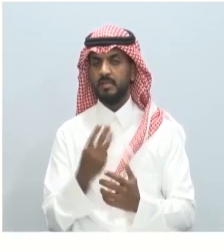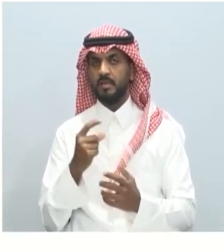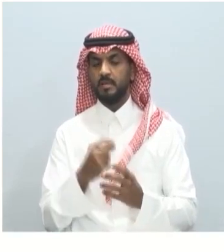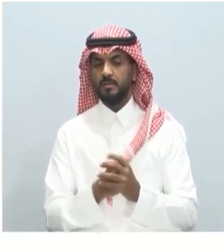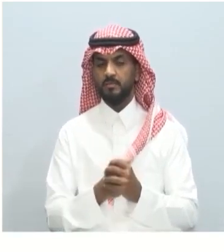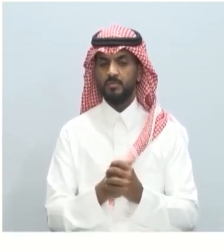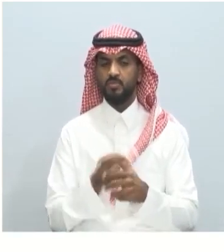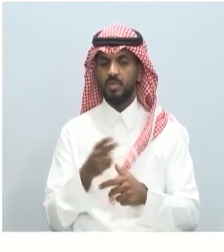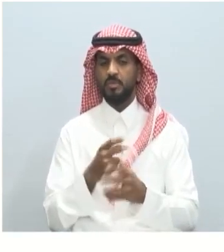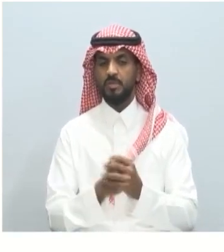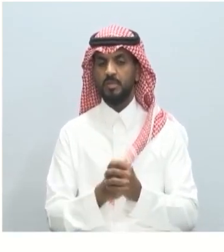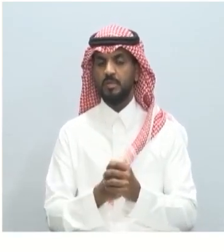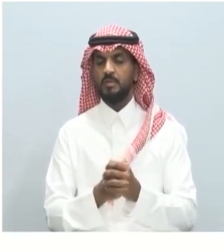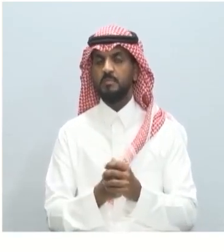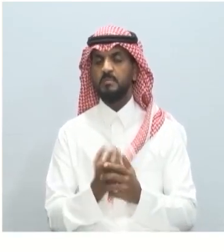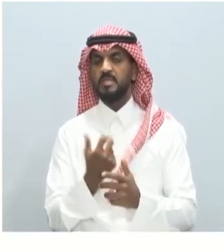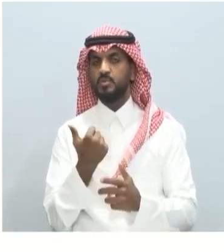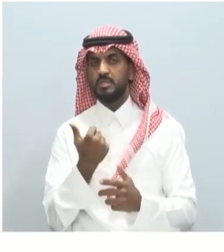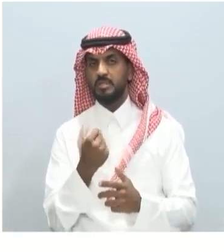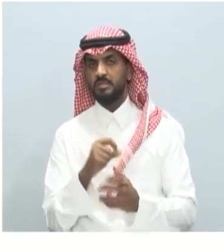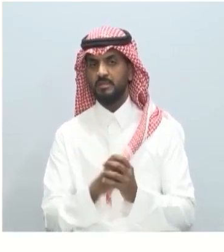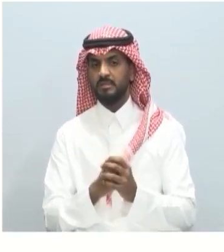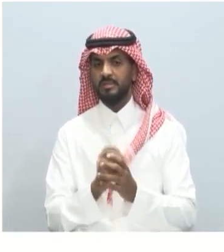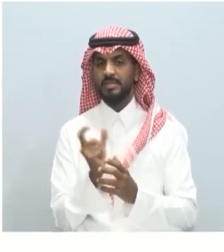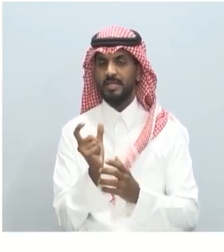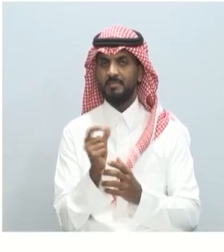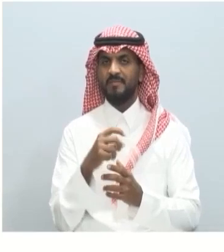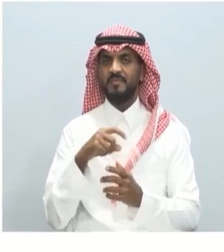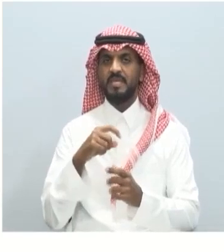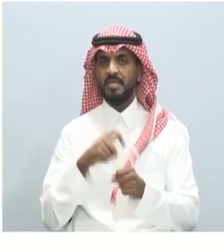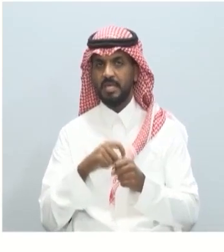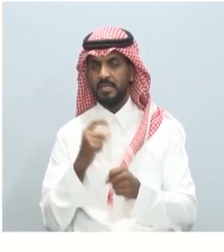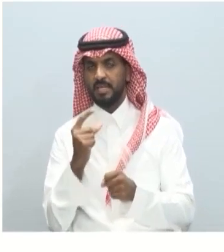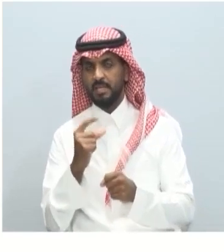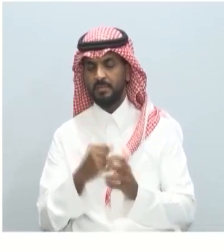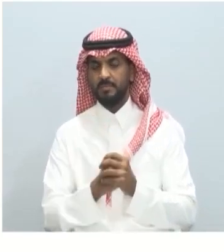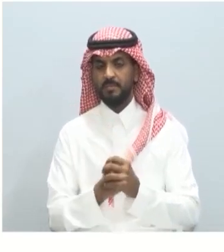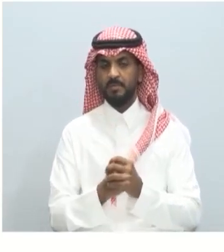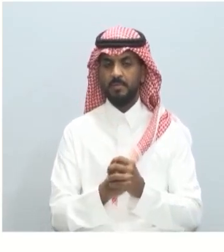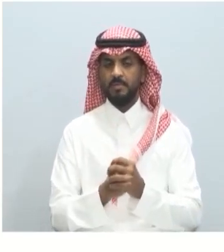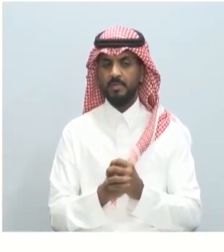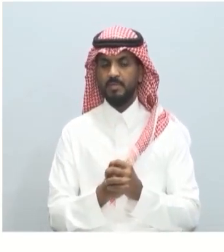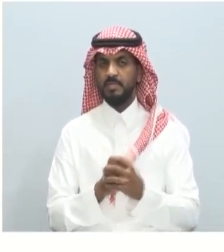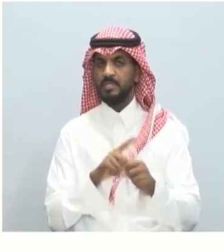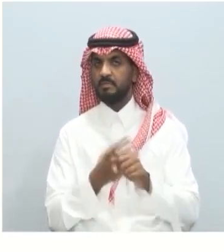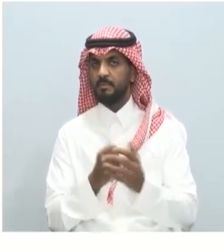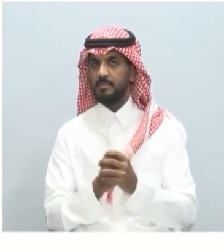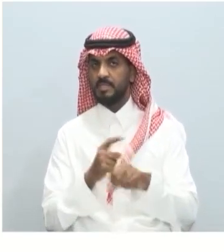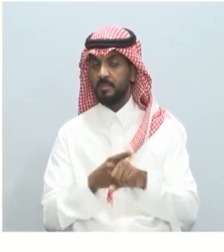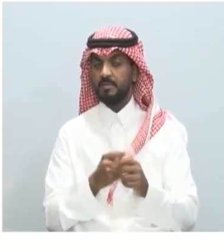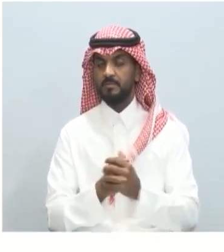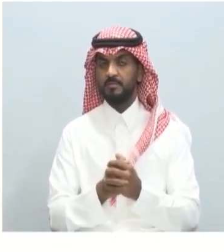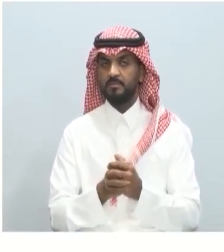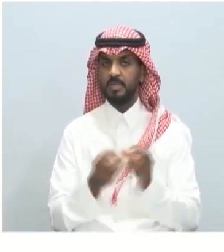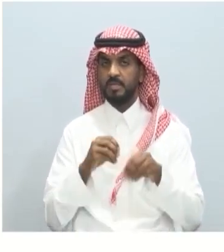هنا يساوي 206 كلمه في الدقيقه اذا هنا انت ستحسب الزمن المستغرق بامكانك